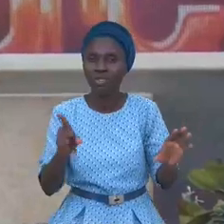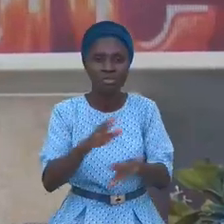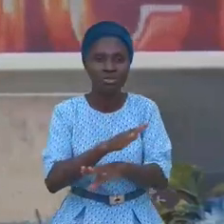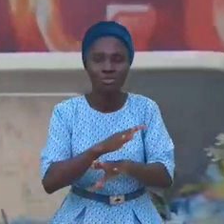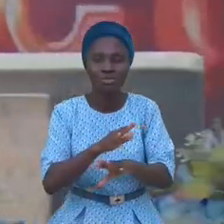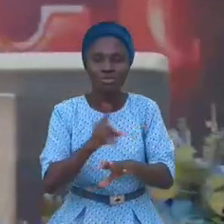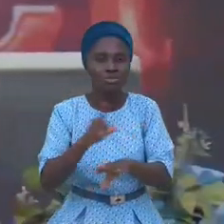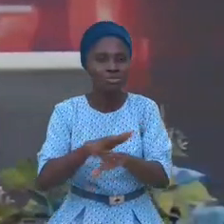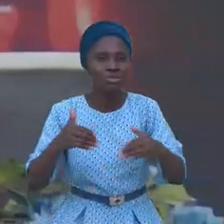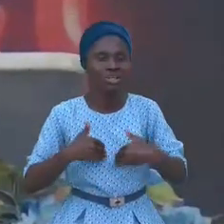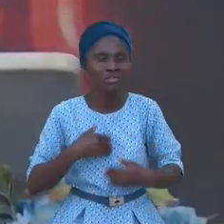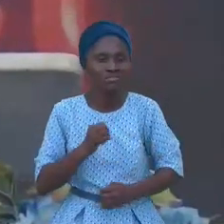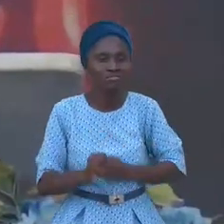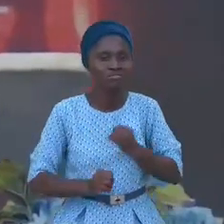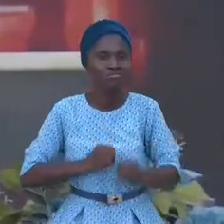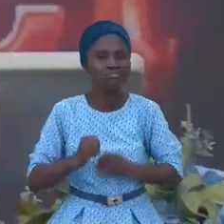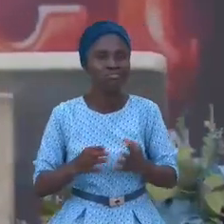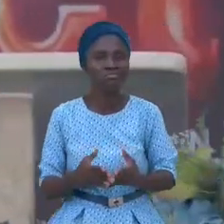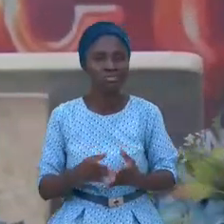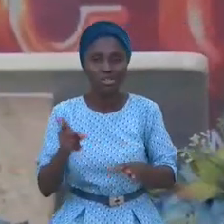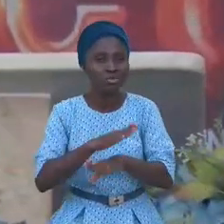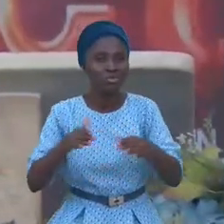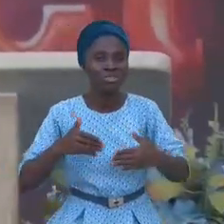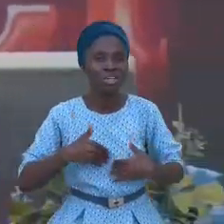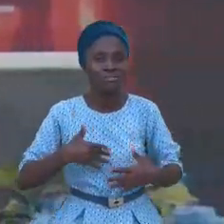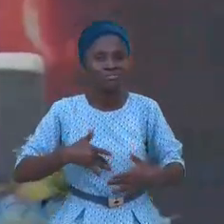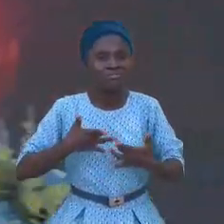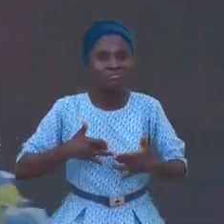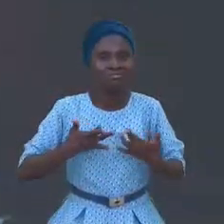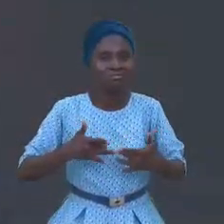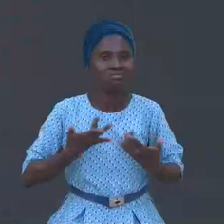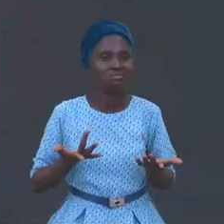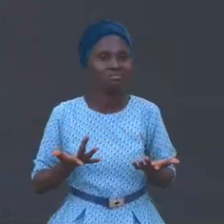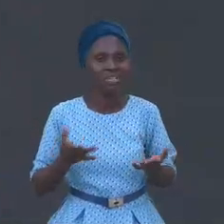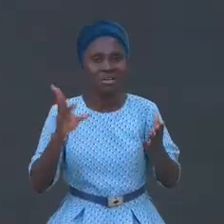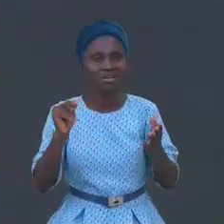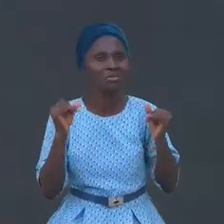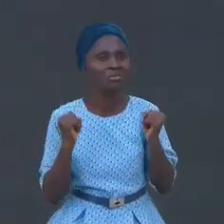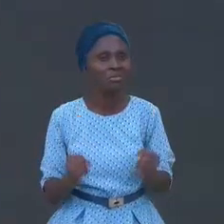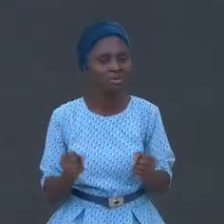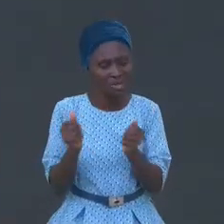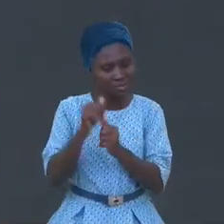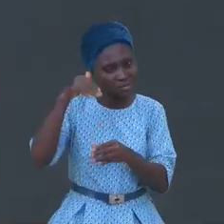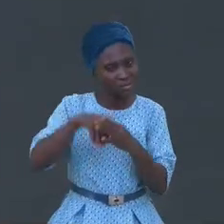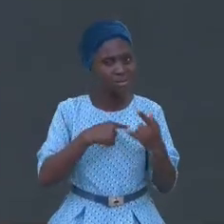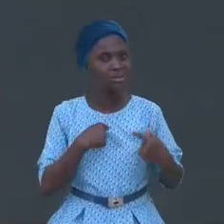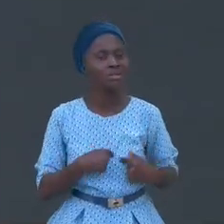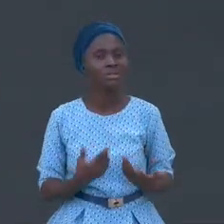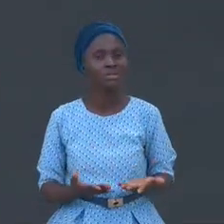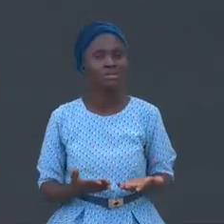pas d'émotion, pas d'excitation, pas de pouvoir intérieur passif,